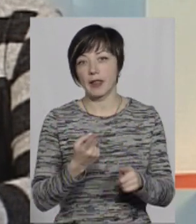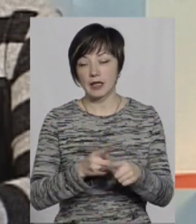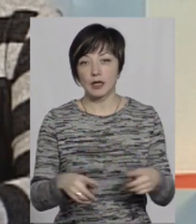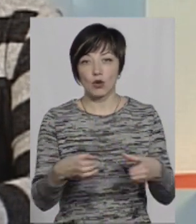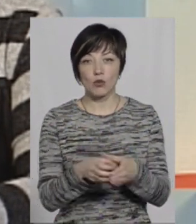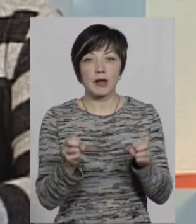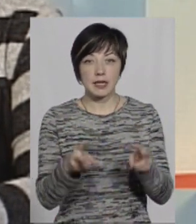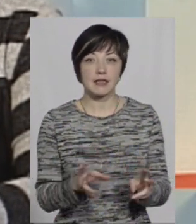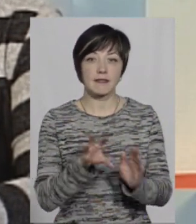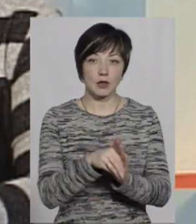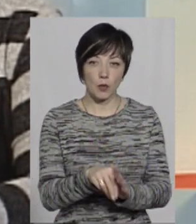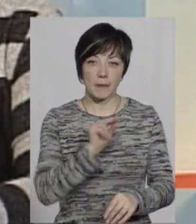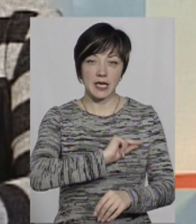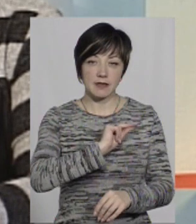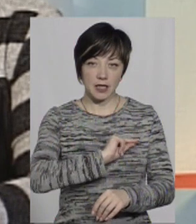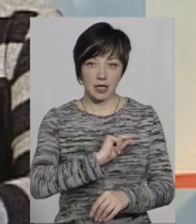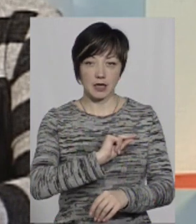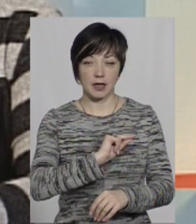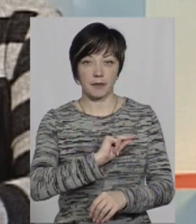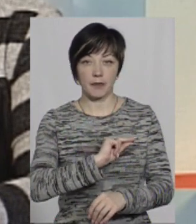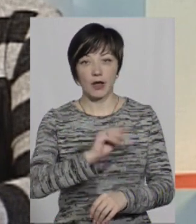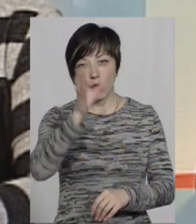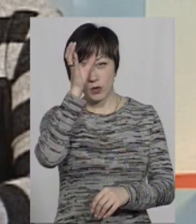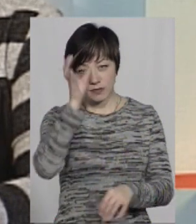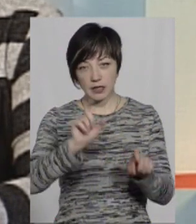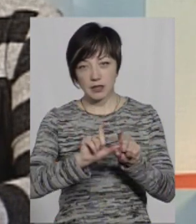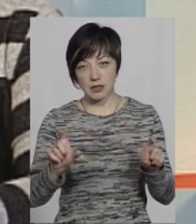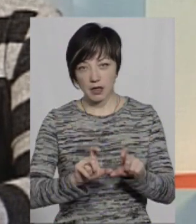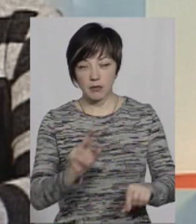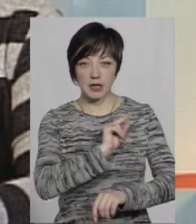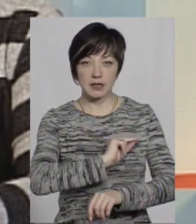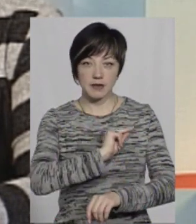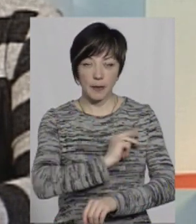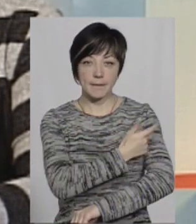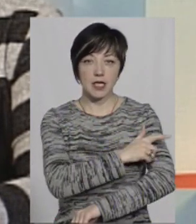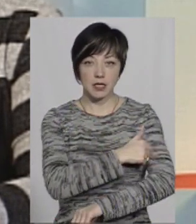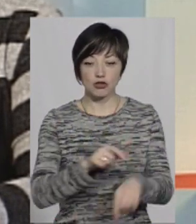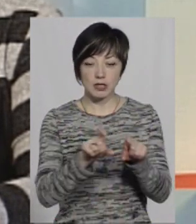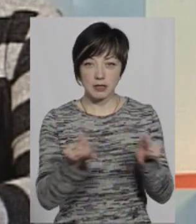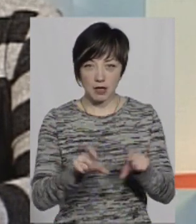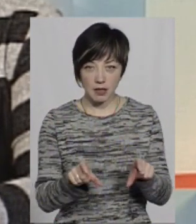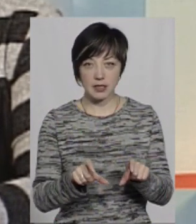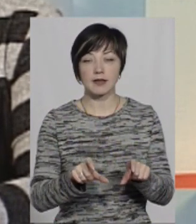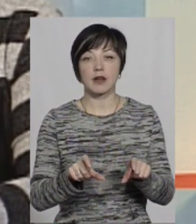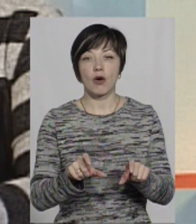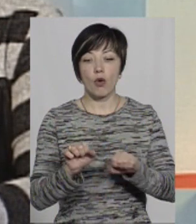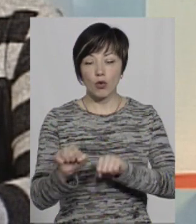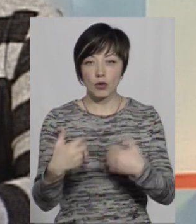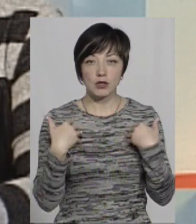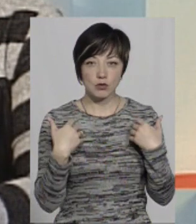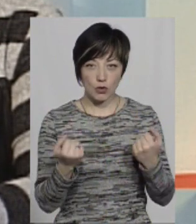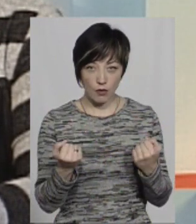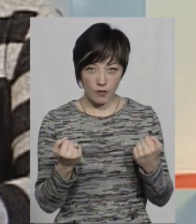цих груп ризику відносяться працівники освітніх закладів, працівники медичних закладів, ну, тобто закладів